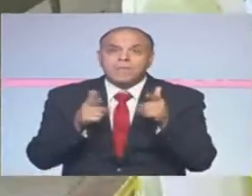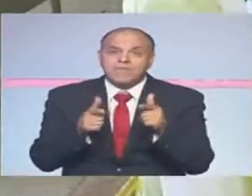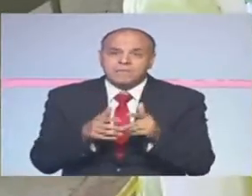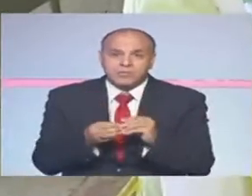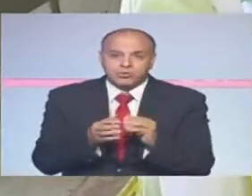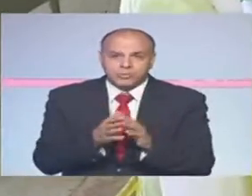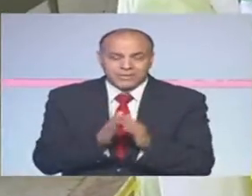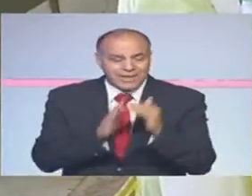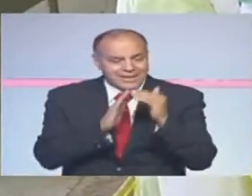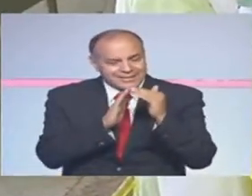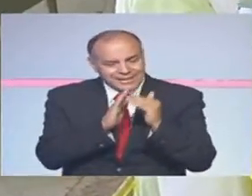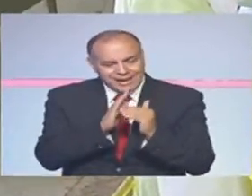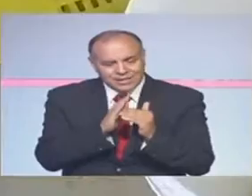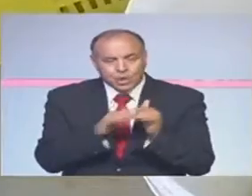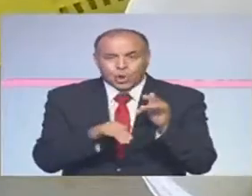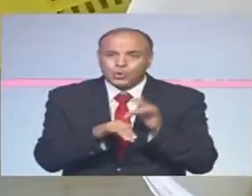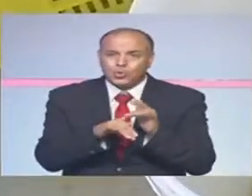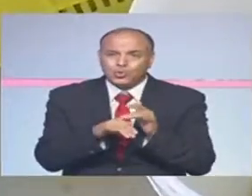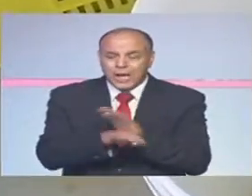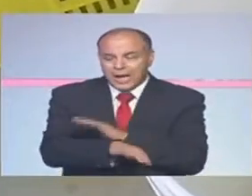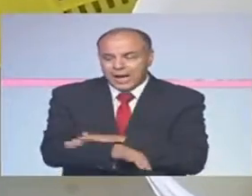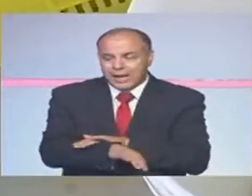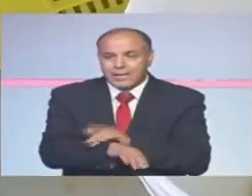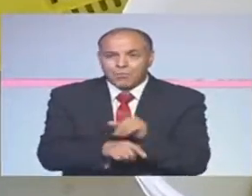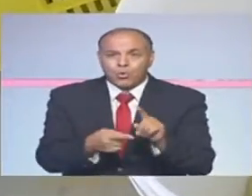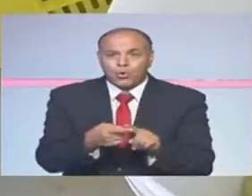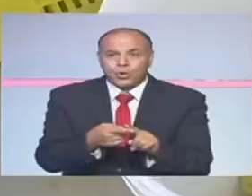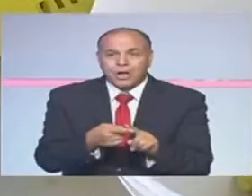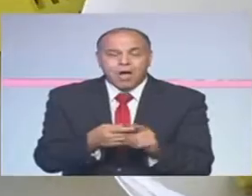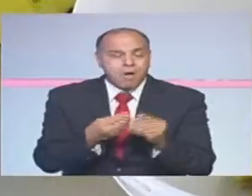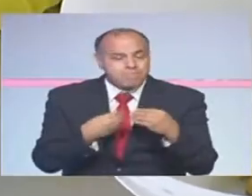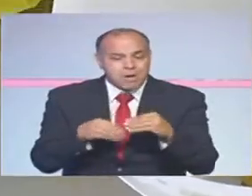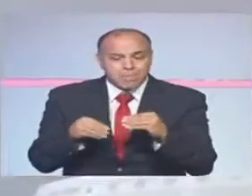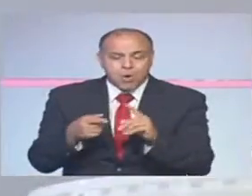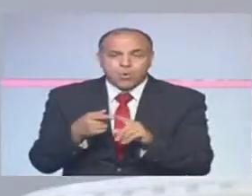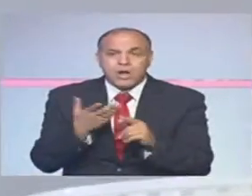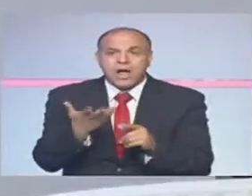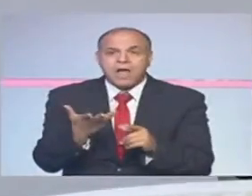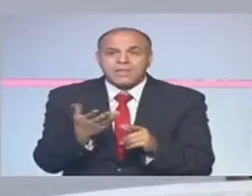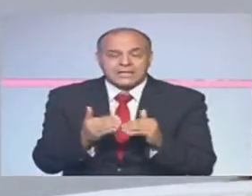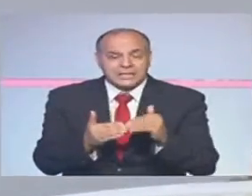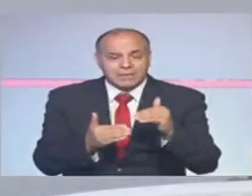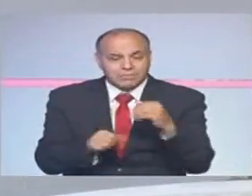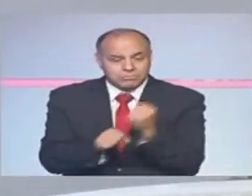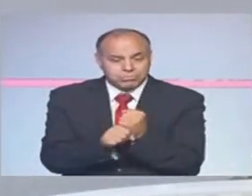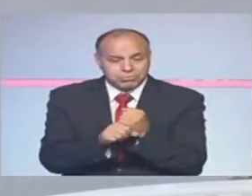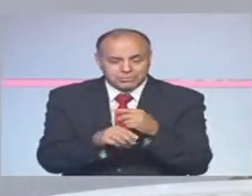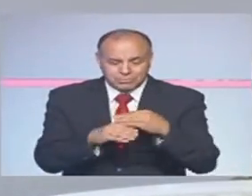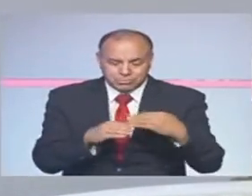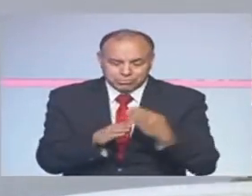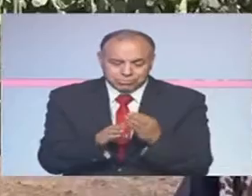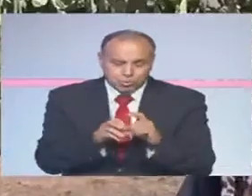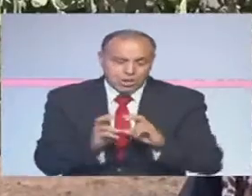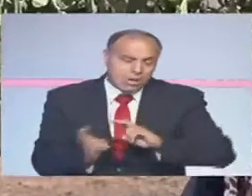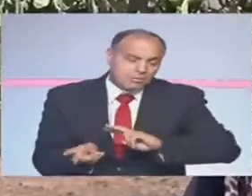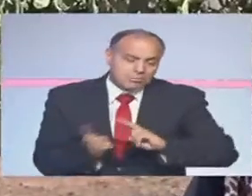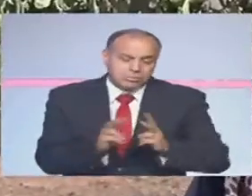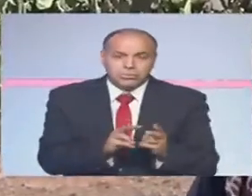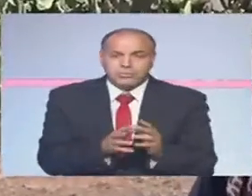تراجع اثر على العاملين في القطاع على المستثمرين والمهتمين بتنميه وتحديد